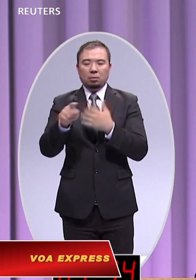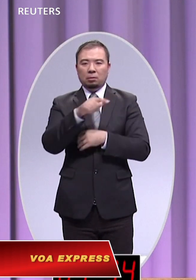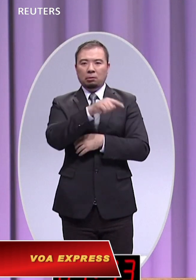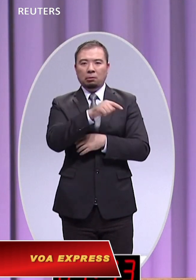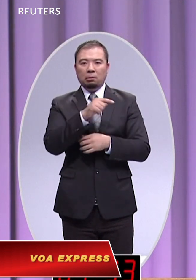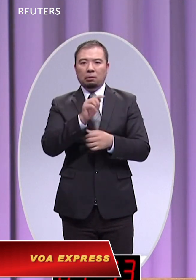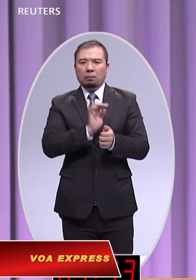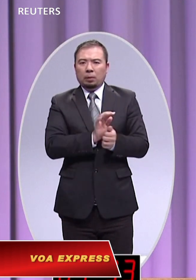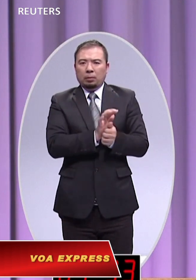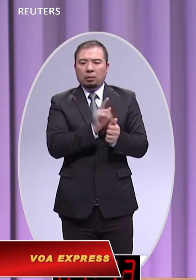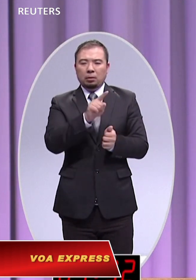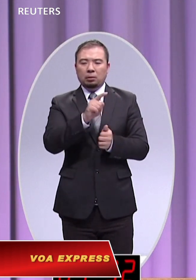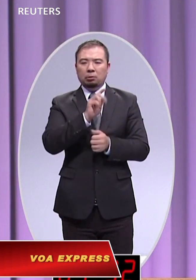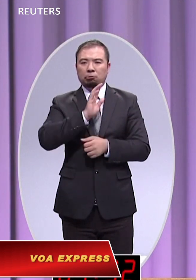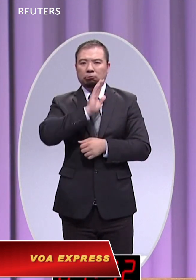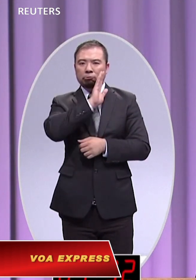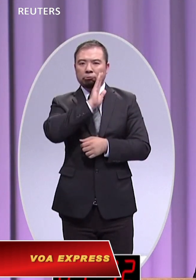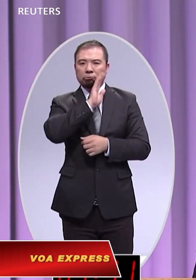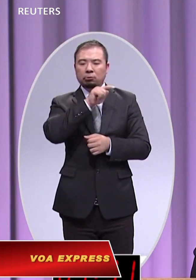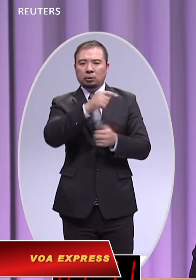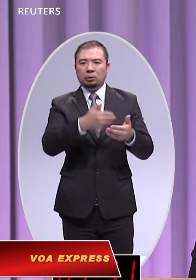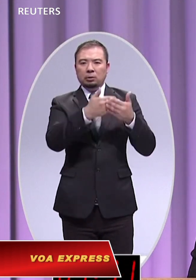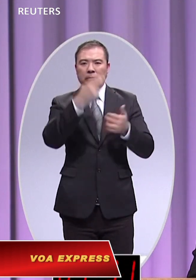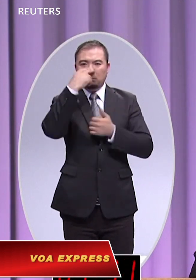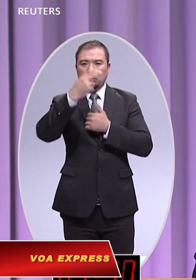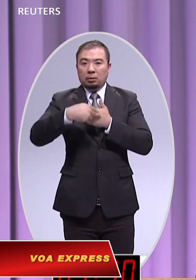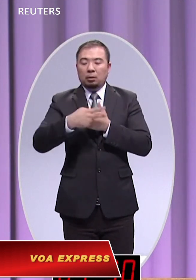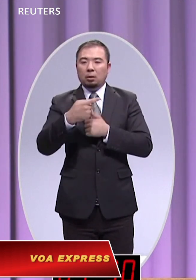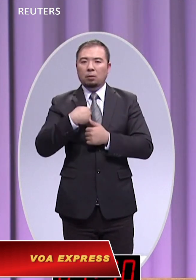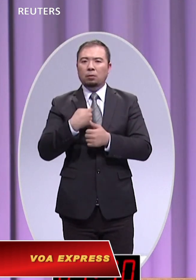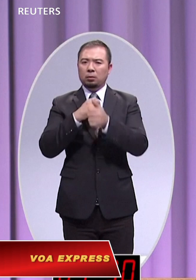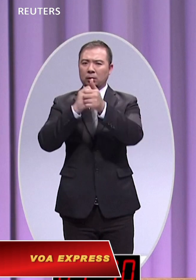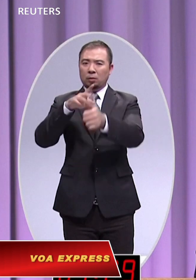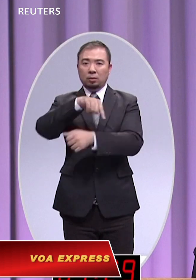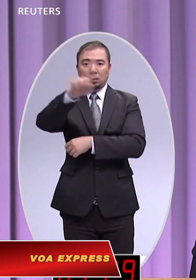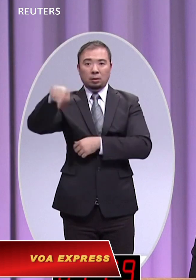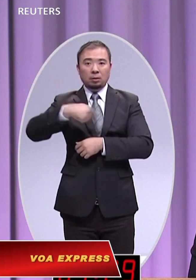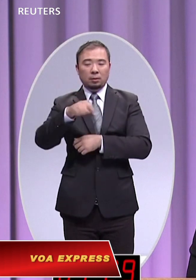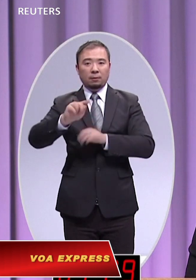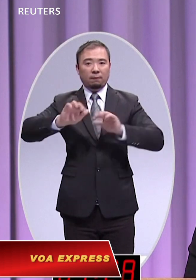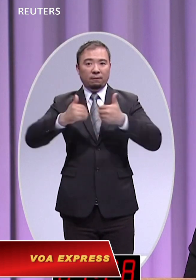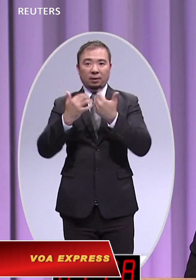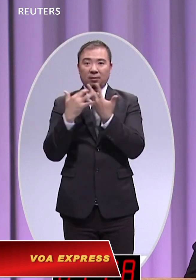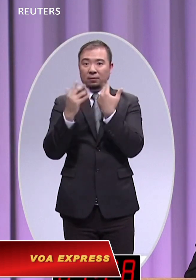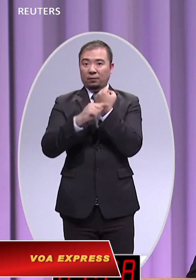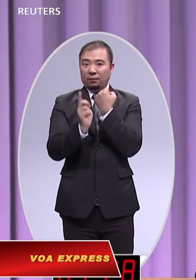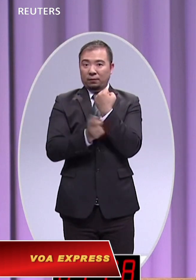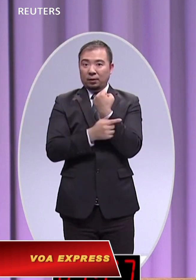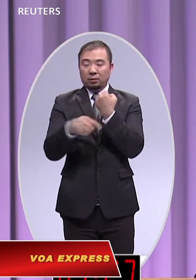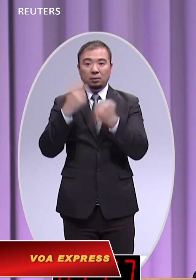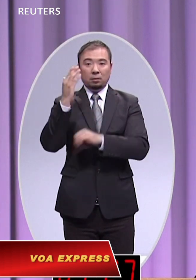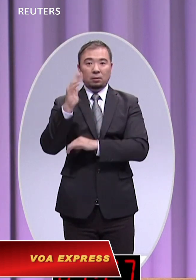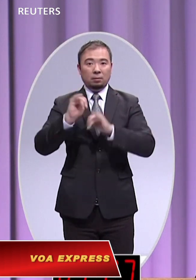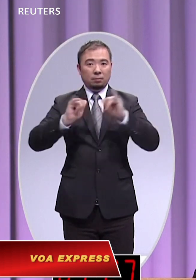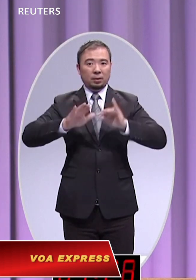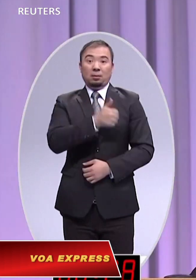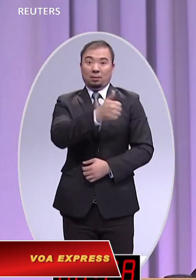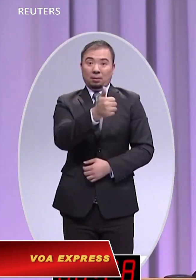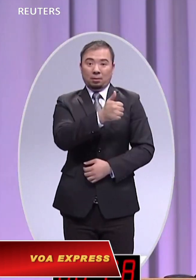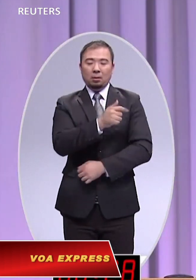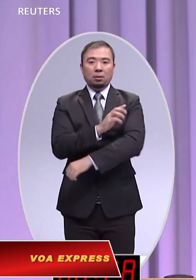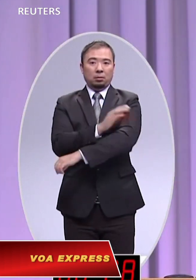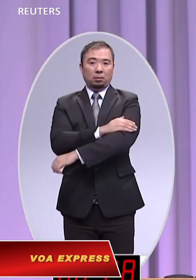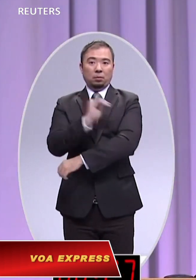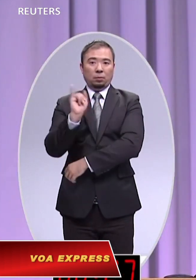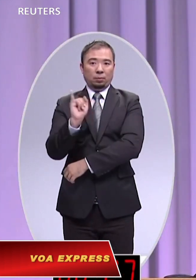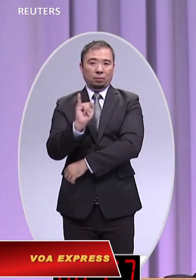chống xâm nhập không chỉ là khuyến nghị của riêng đảng dân tiến, mà đó còn là lo ngại chung về vấn đề xâm nhập, bà nói. Trong